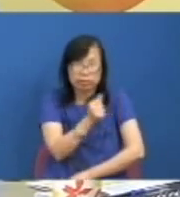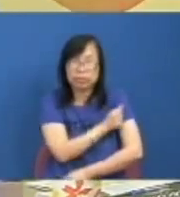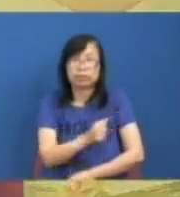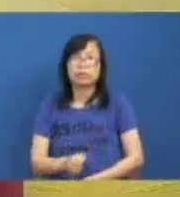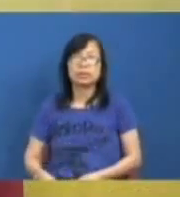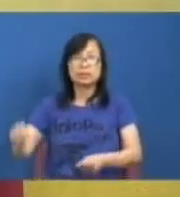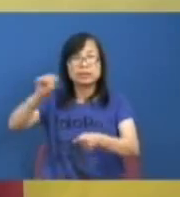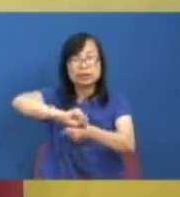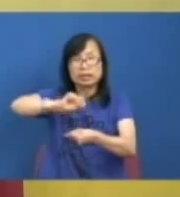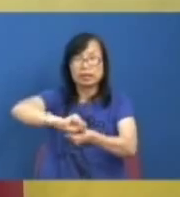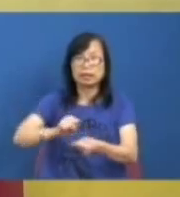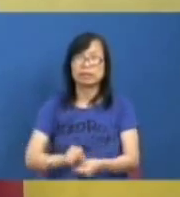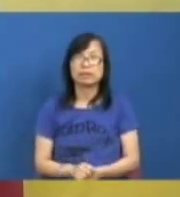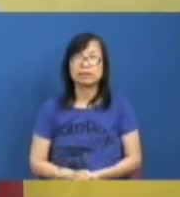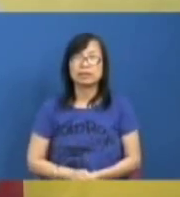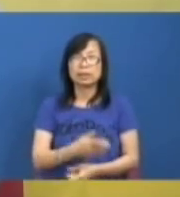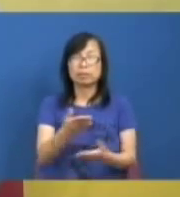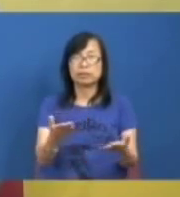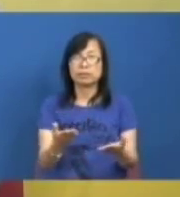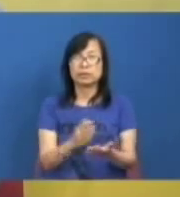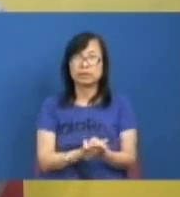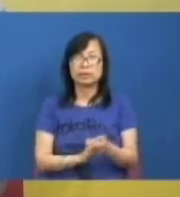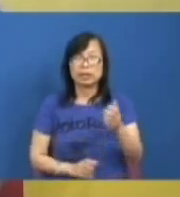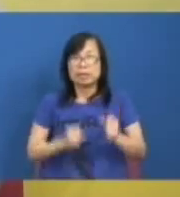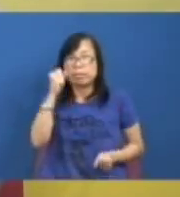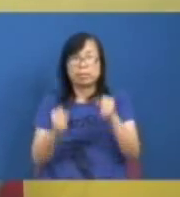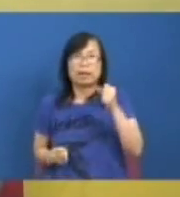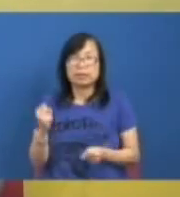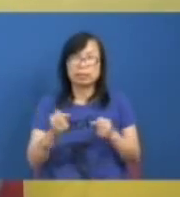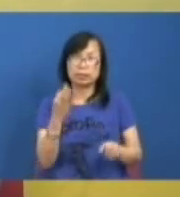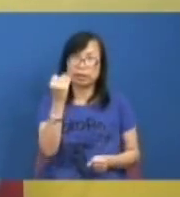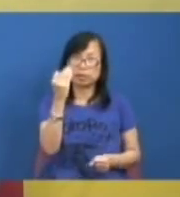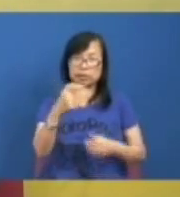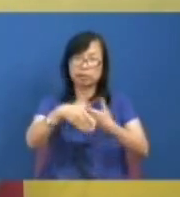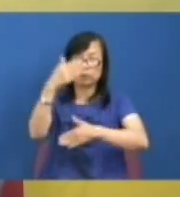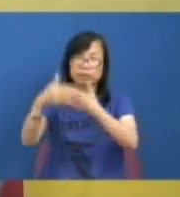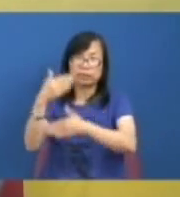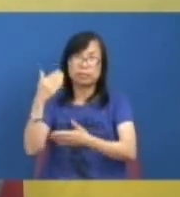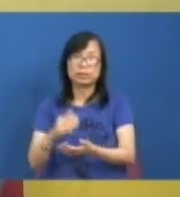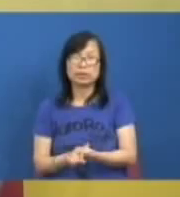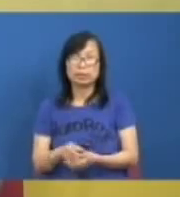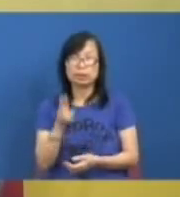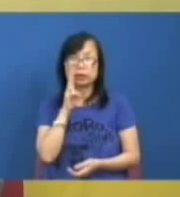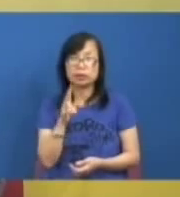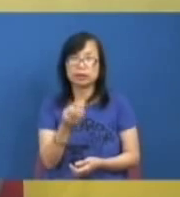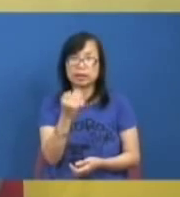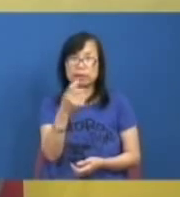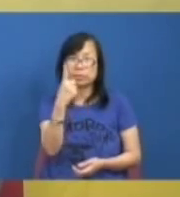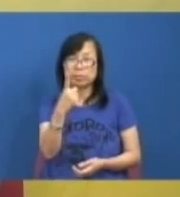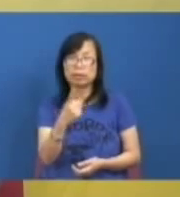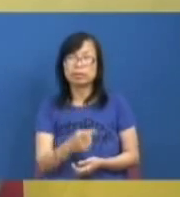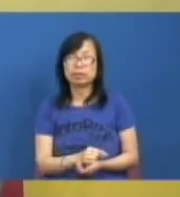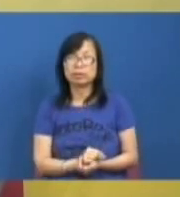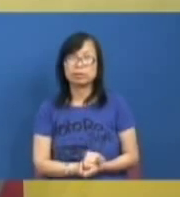再加上你即係大家都諗到啦，你要跑上30幾層樓啊，咁同埋仲有喎，話就話31樓啫喎，其